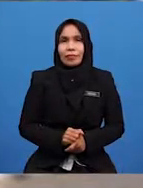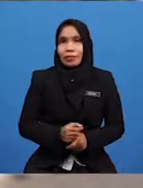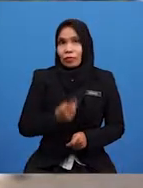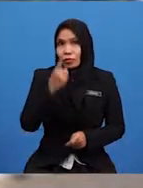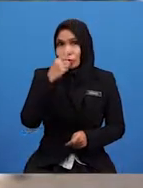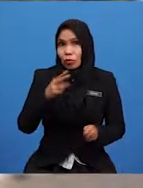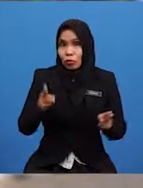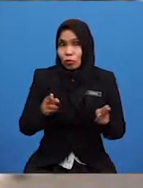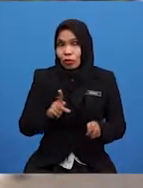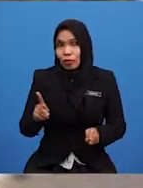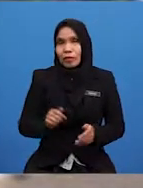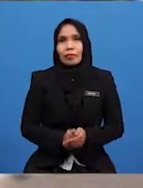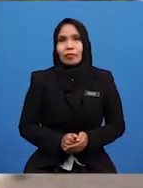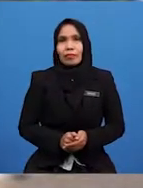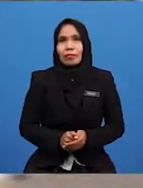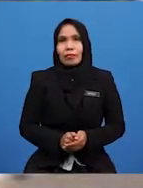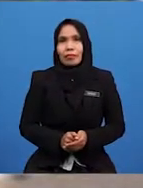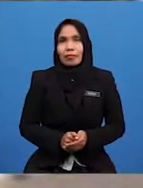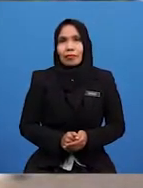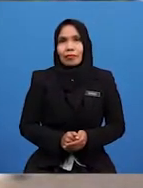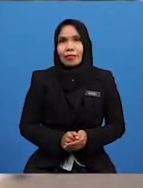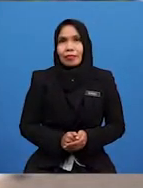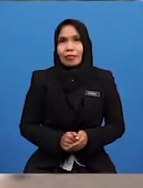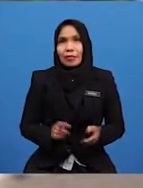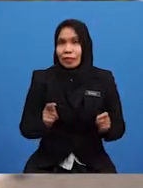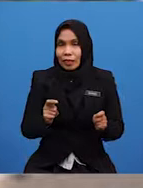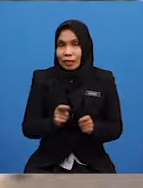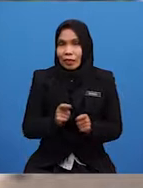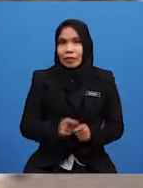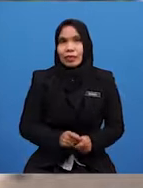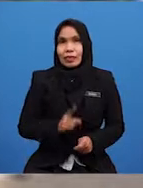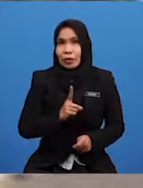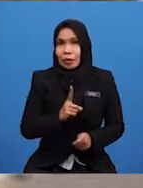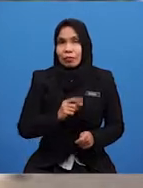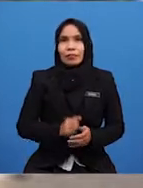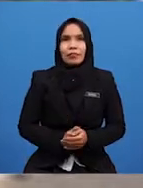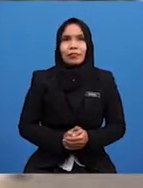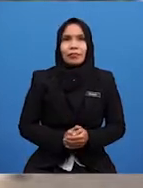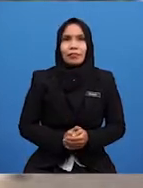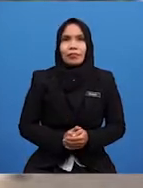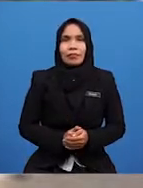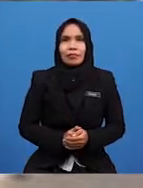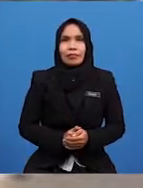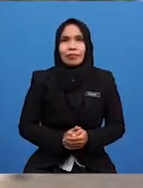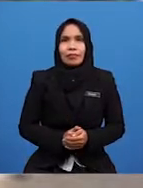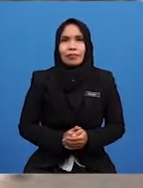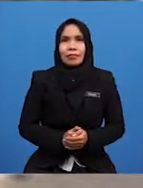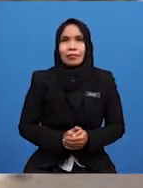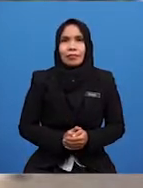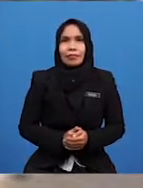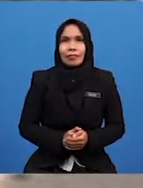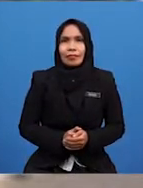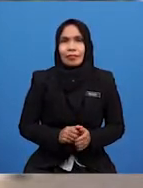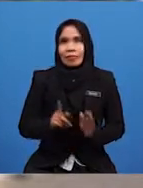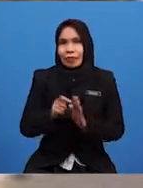Murid-murid, kegemilangan Kesultanan Melayu Melaka yang seterusnya ialah berkembang sebagai pusat perdagangan.